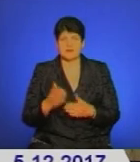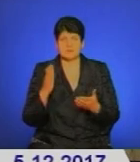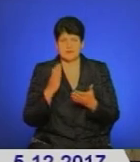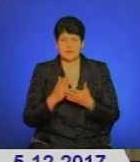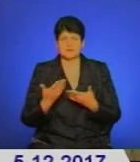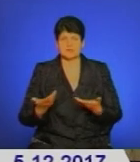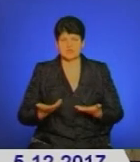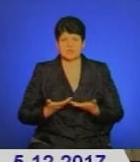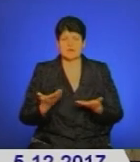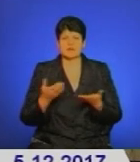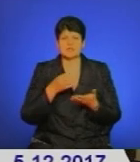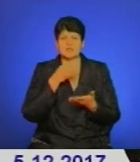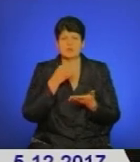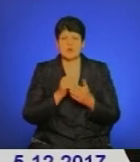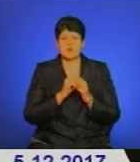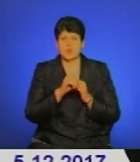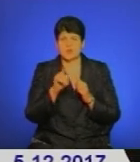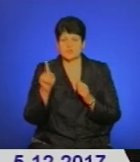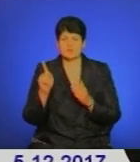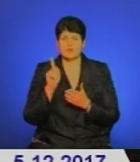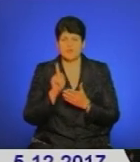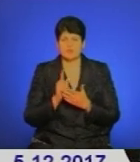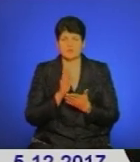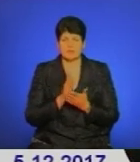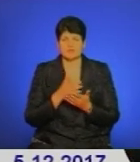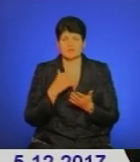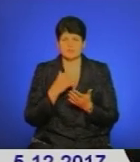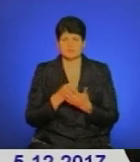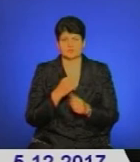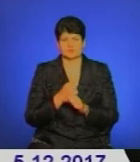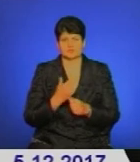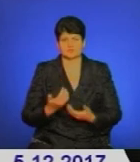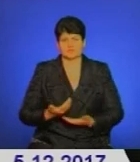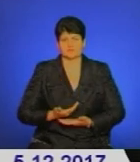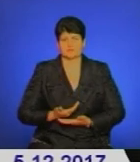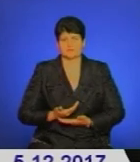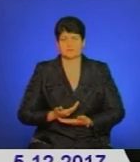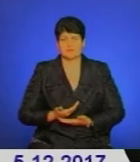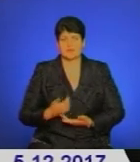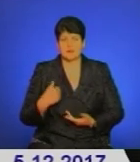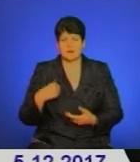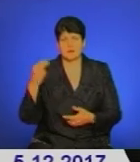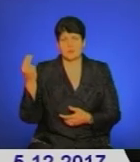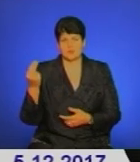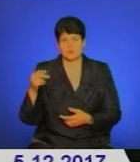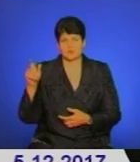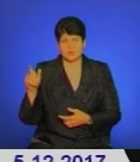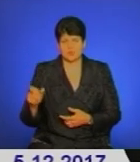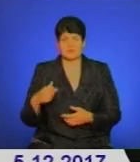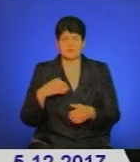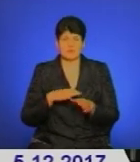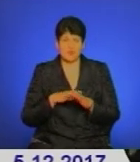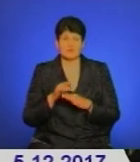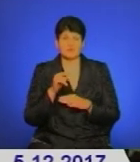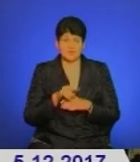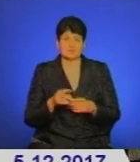життя якась відповідальність. Кожен повинен нести свою місію в житті. І я, як художник, виконував те,